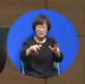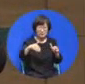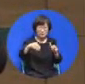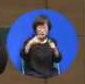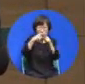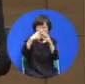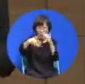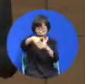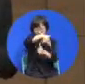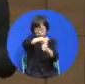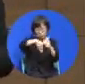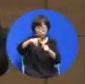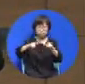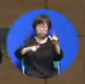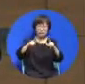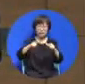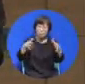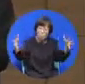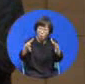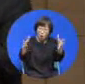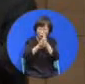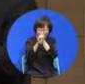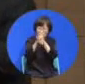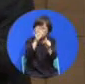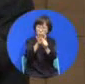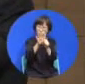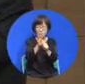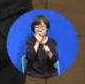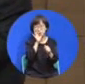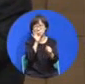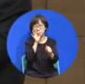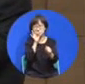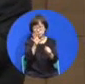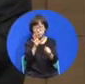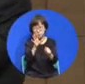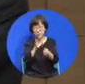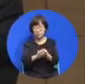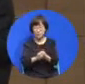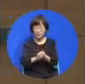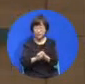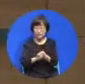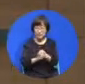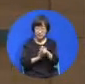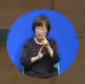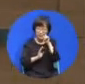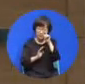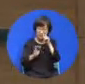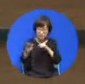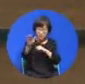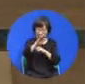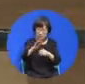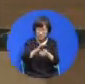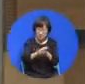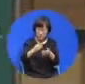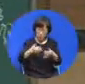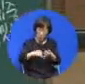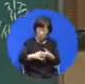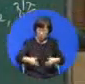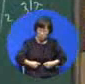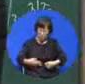no place to really explain what prayer is to the children. 깨닫는 순간 하늘과 땅과